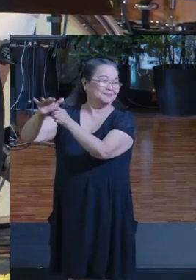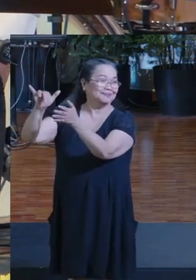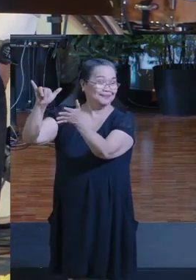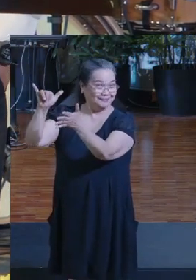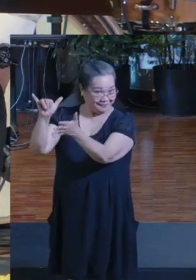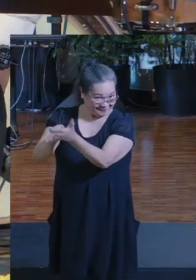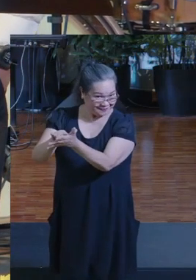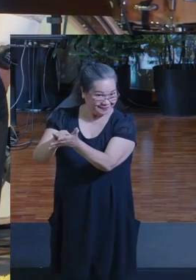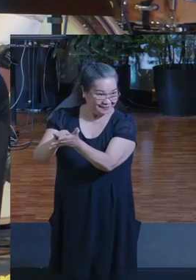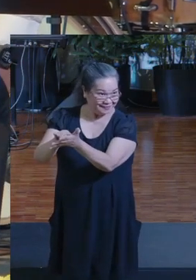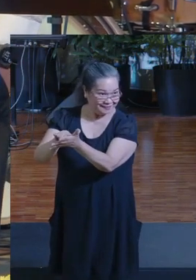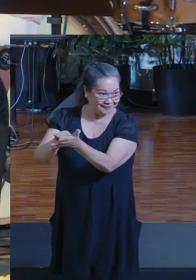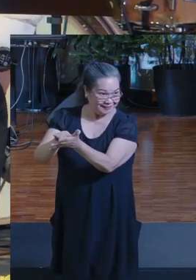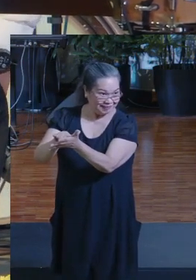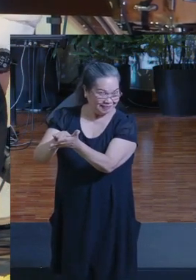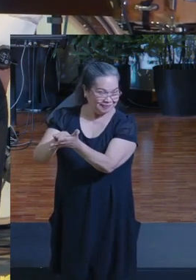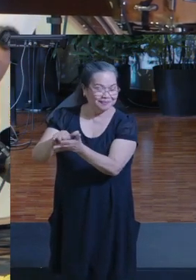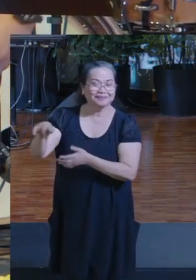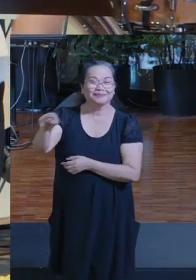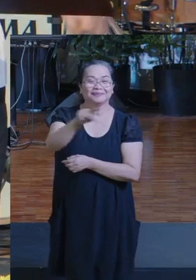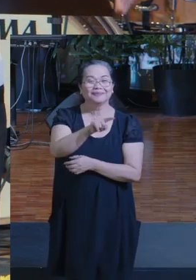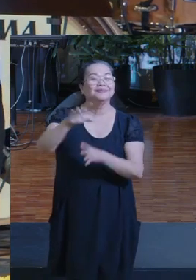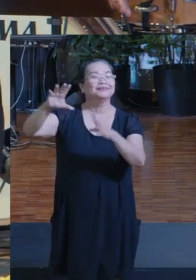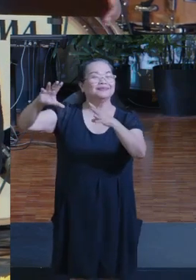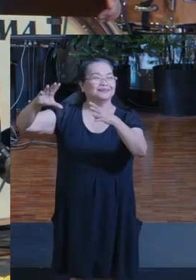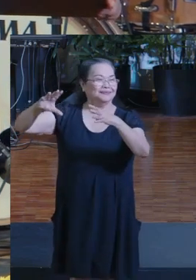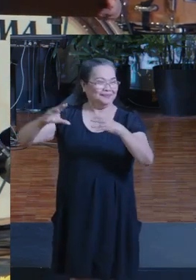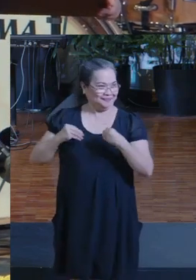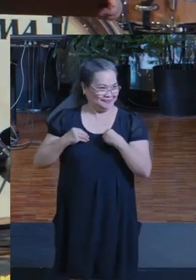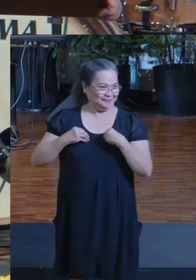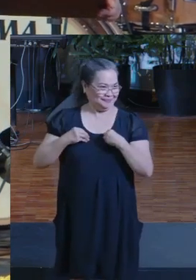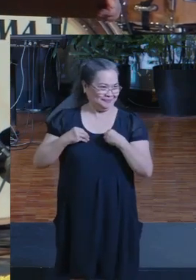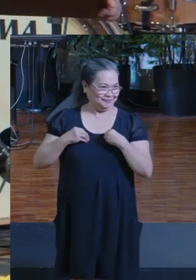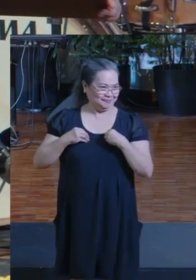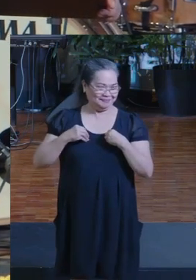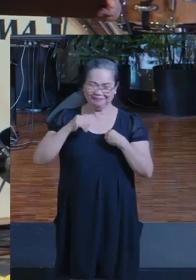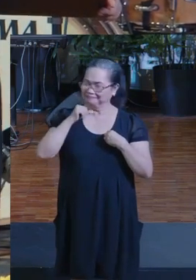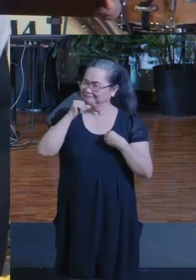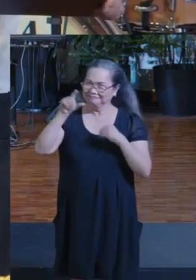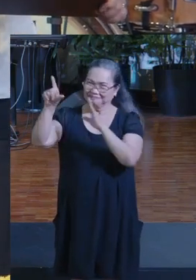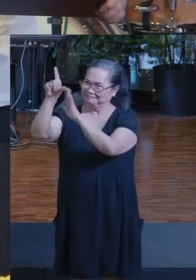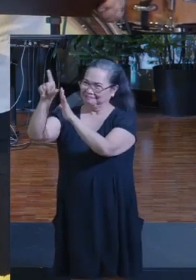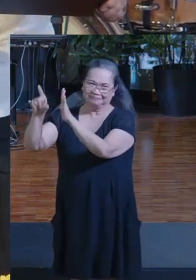datapwat, ang inheritance ay hindi by law.